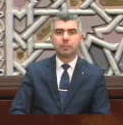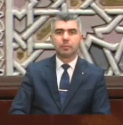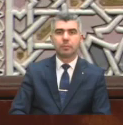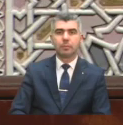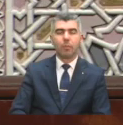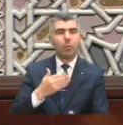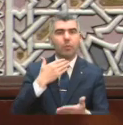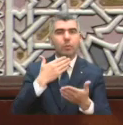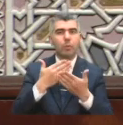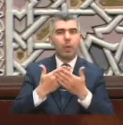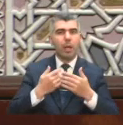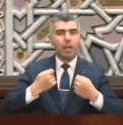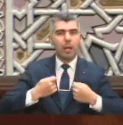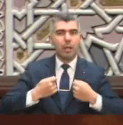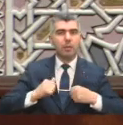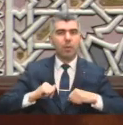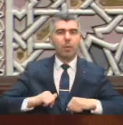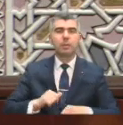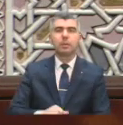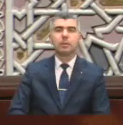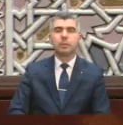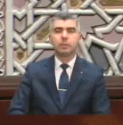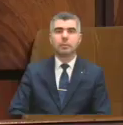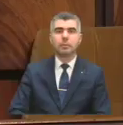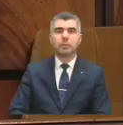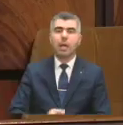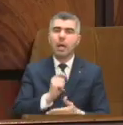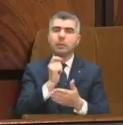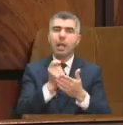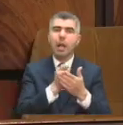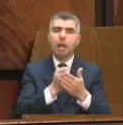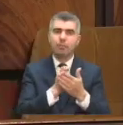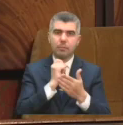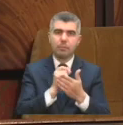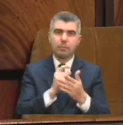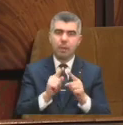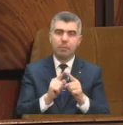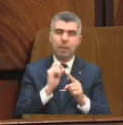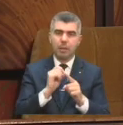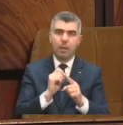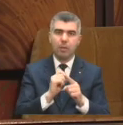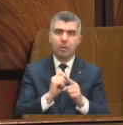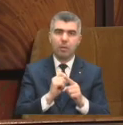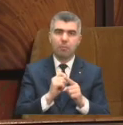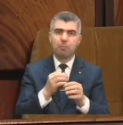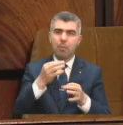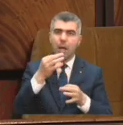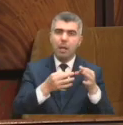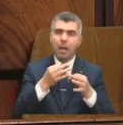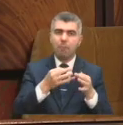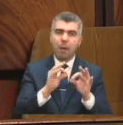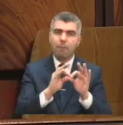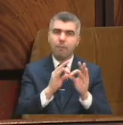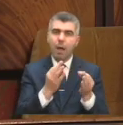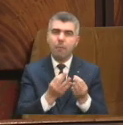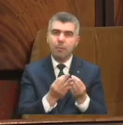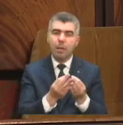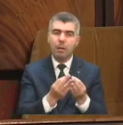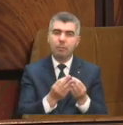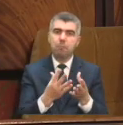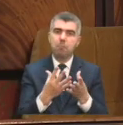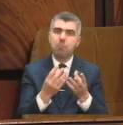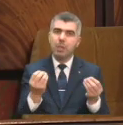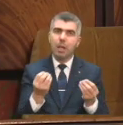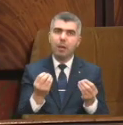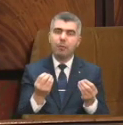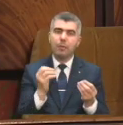شكرا سيد رئيس. سيد الوزير، طلب على قضاء الأسرة اليوم عالي جدا، وطبيعة القضايا المتعلقة به هي